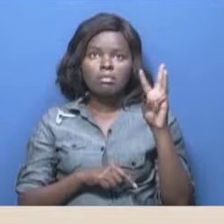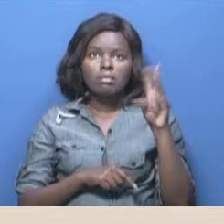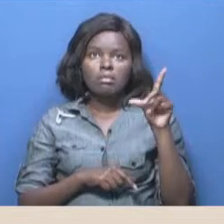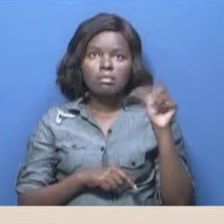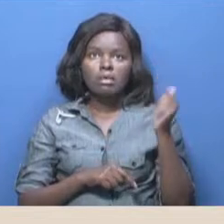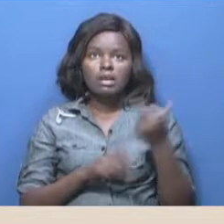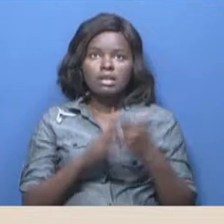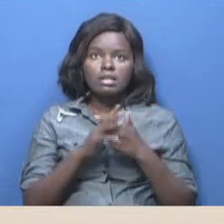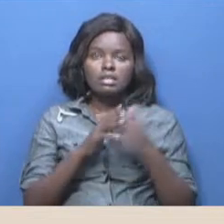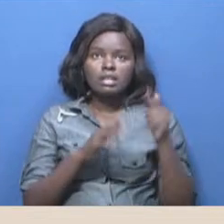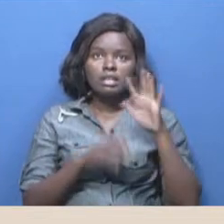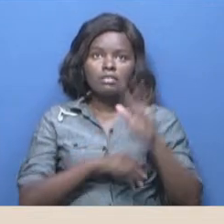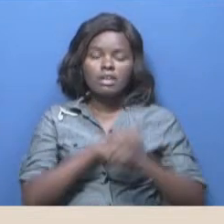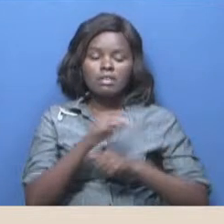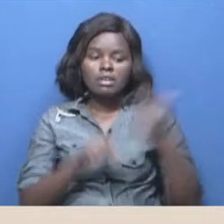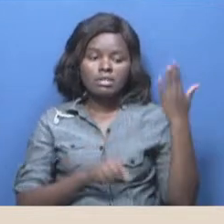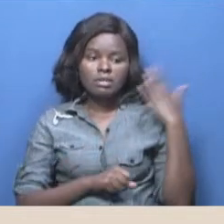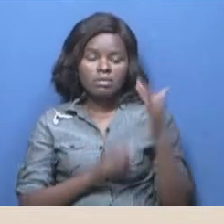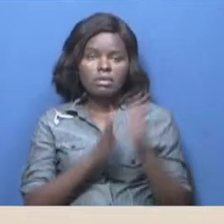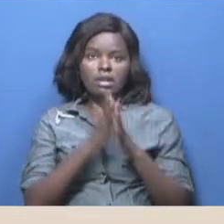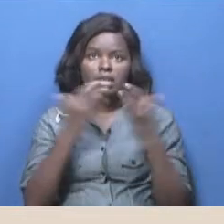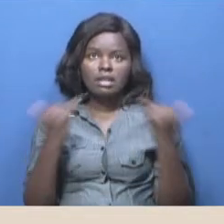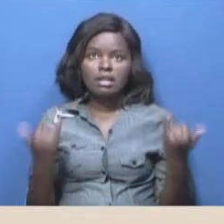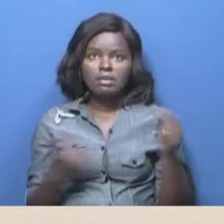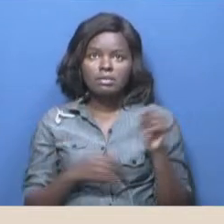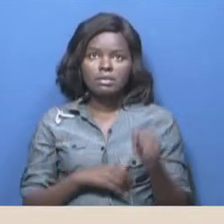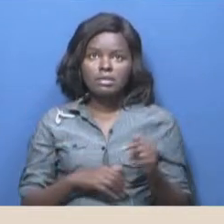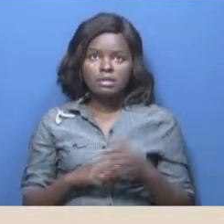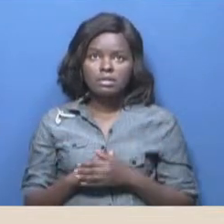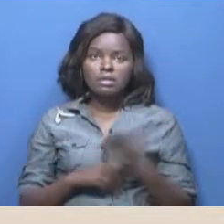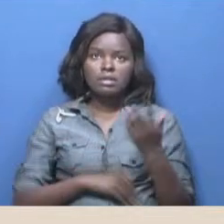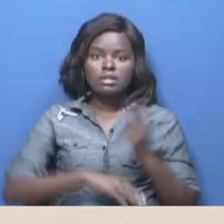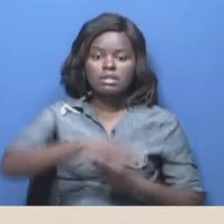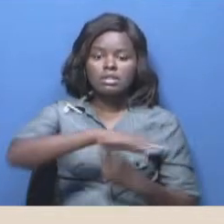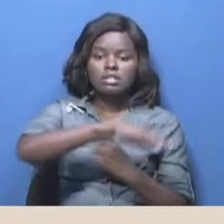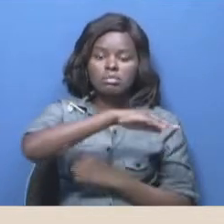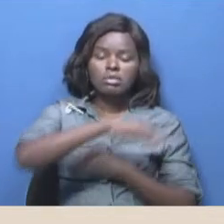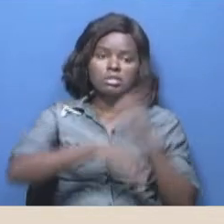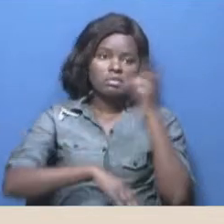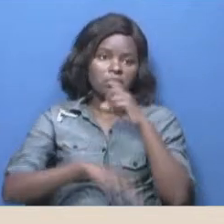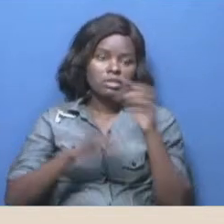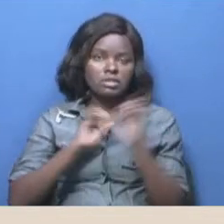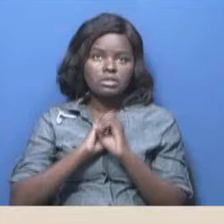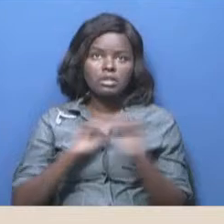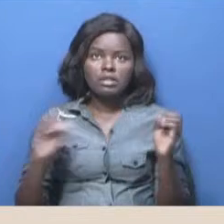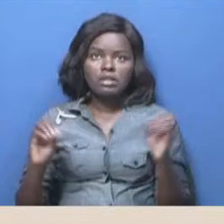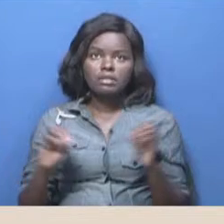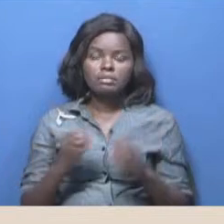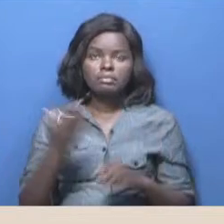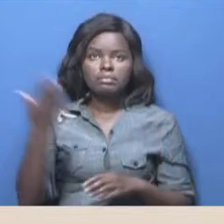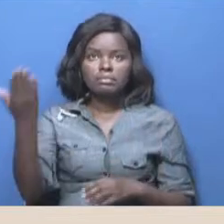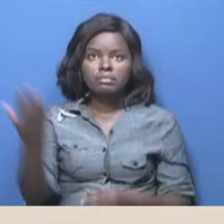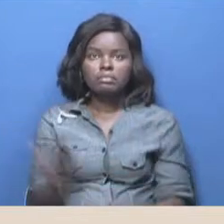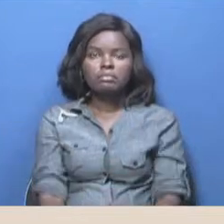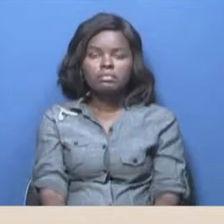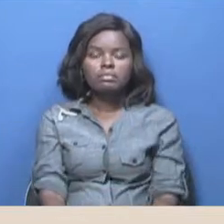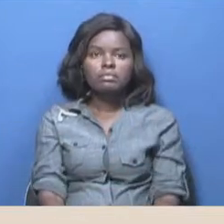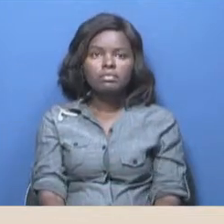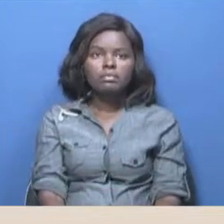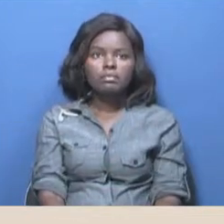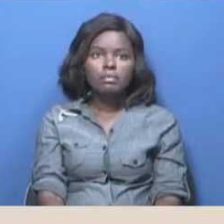wambiriirie miaka no mihituku na nginyanagia muthi daraca ino ndiri yarika toria mwandiki witu wa Boy wa Maina